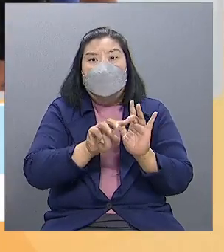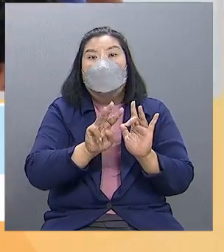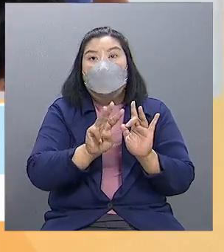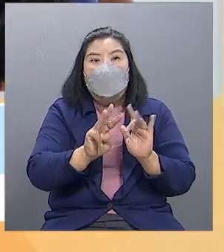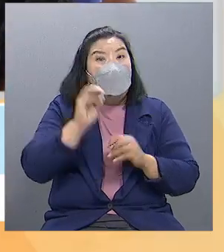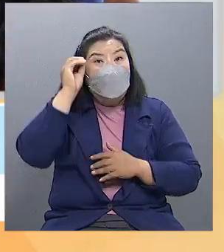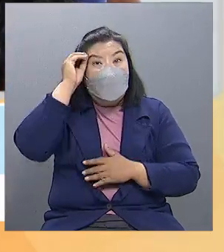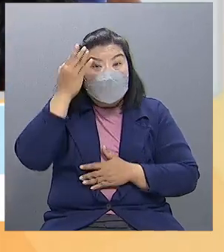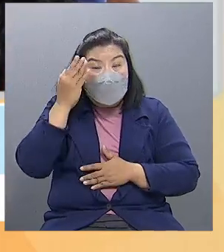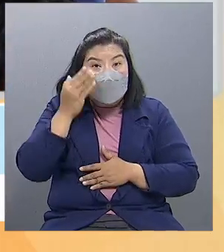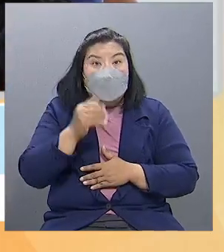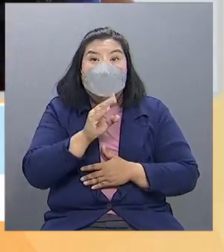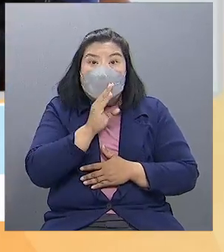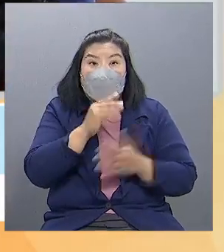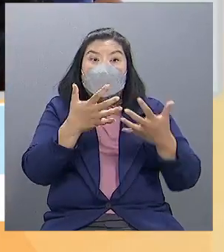ได้